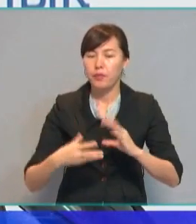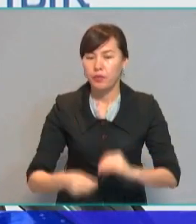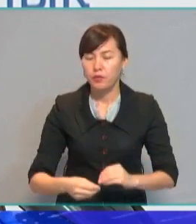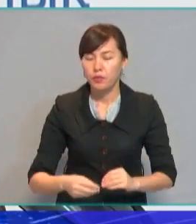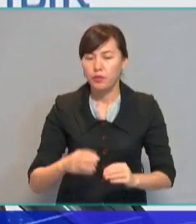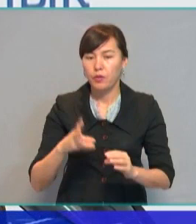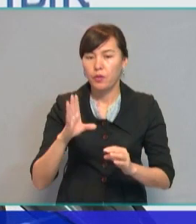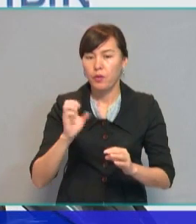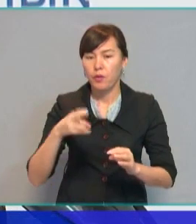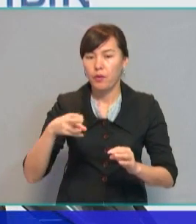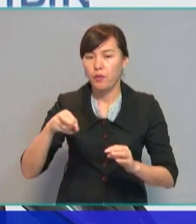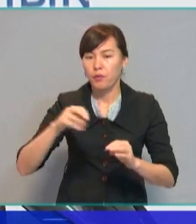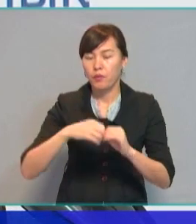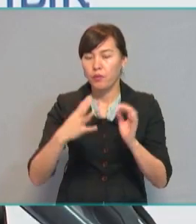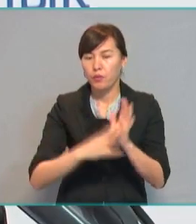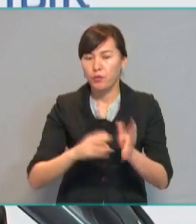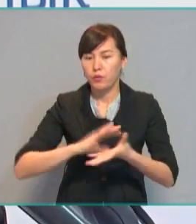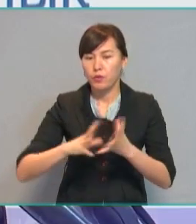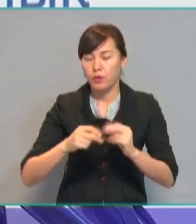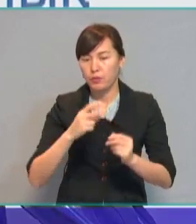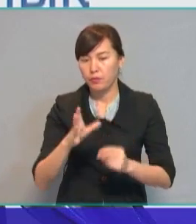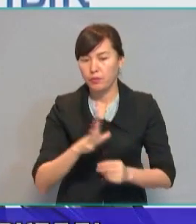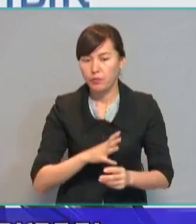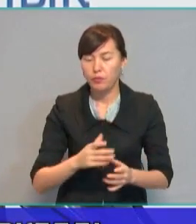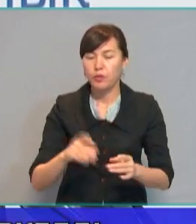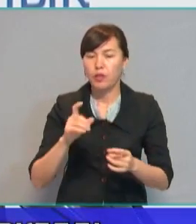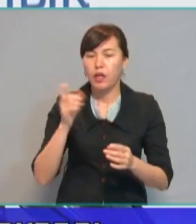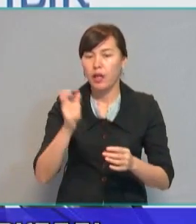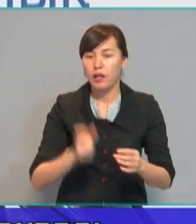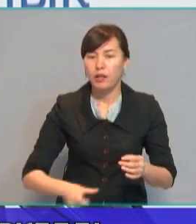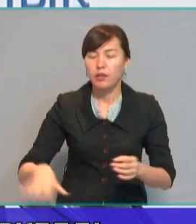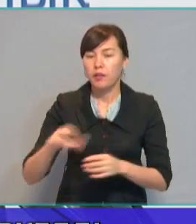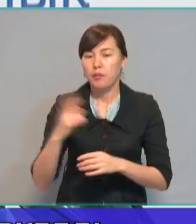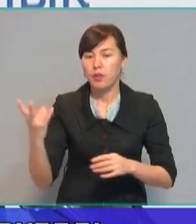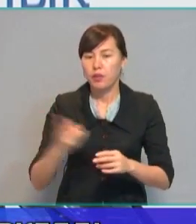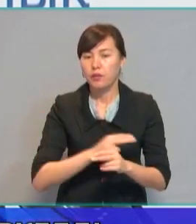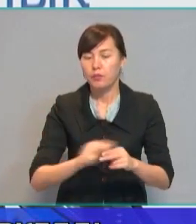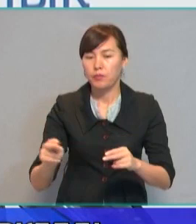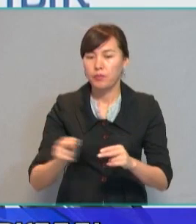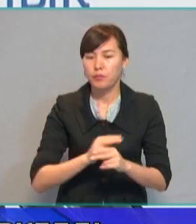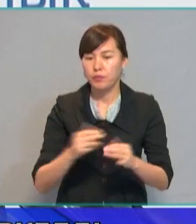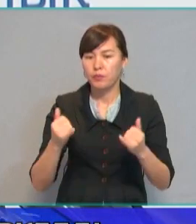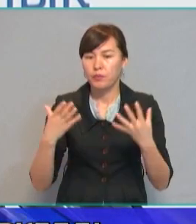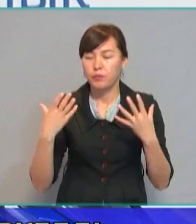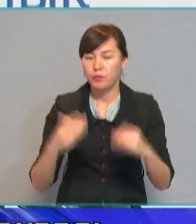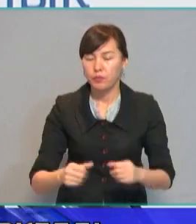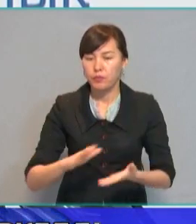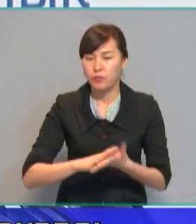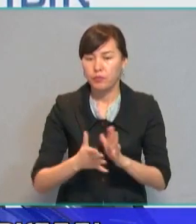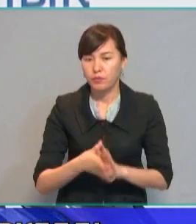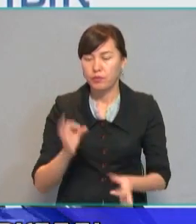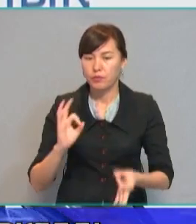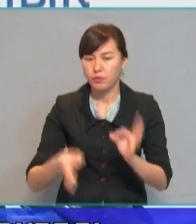зерттеулерді COVID-19 сынамасы оң нәтиже көрсетті. Науқастардың барлық қажетті емін алып, қазіргі таңда